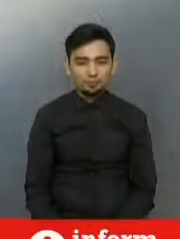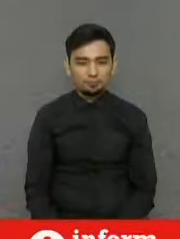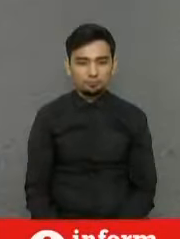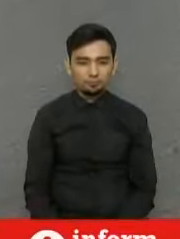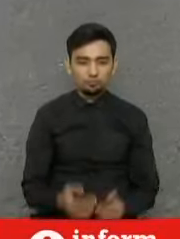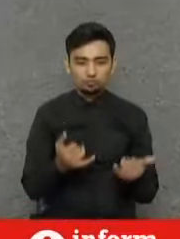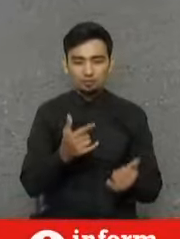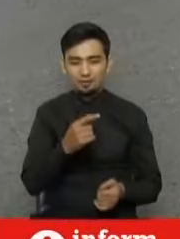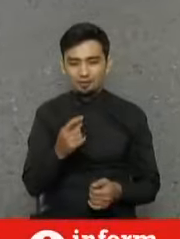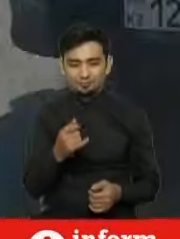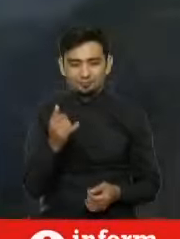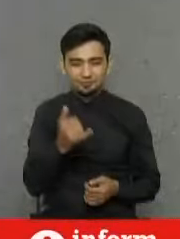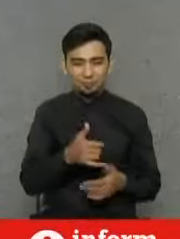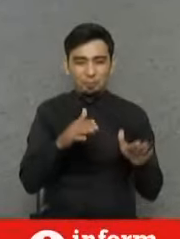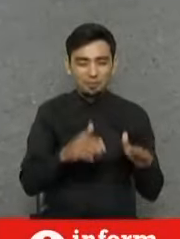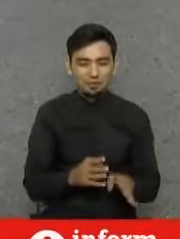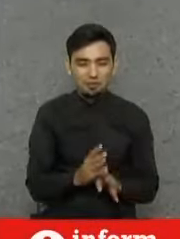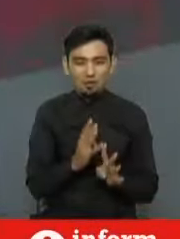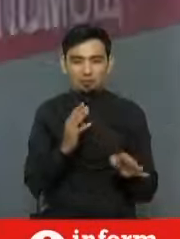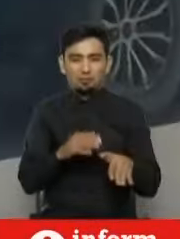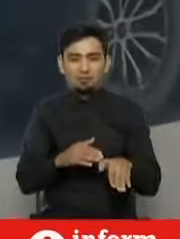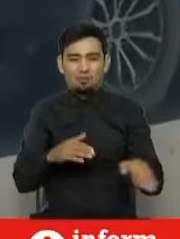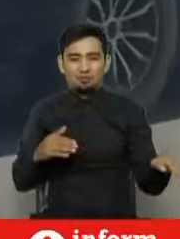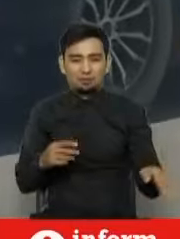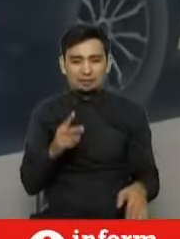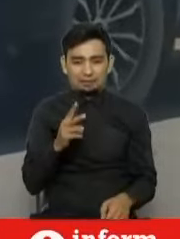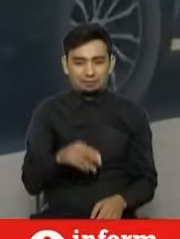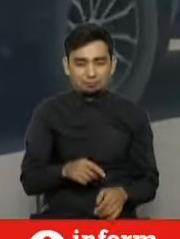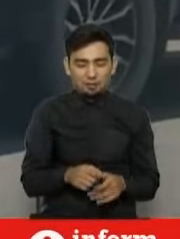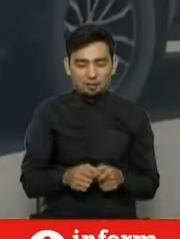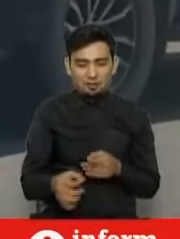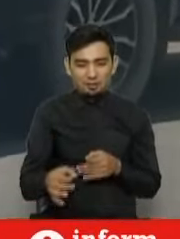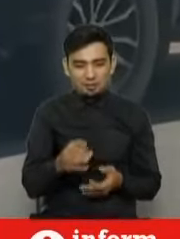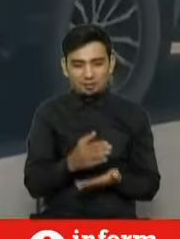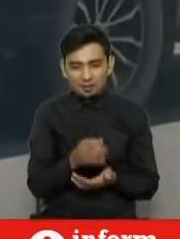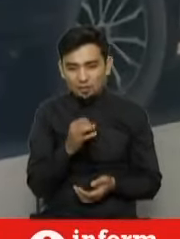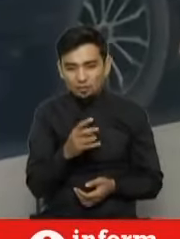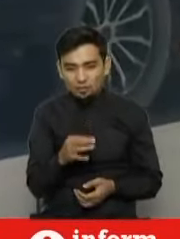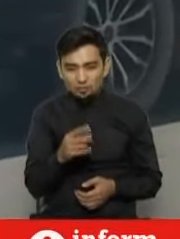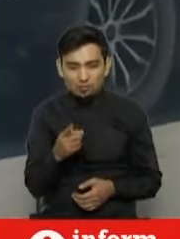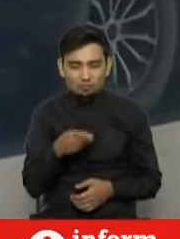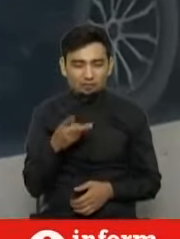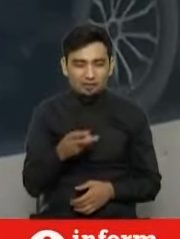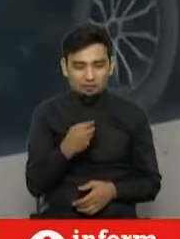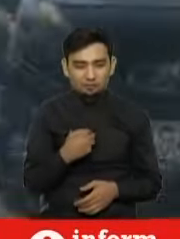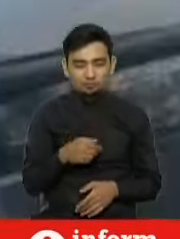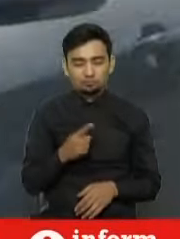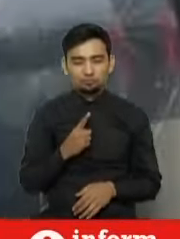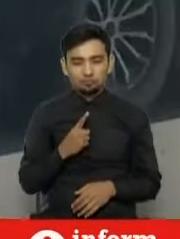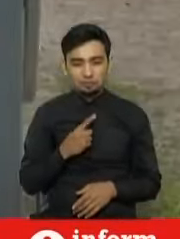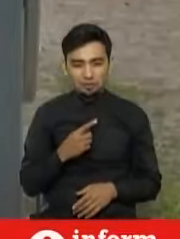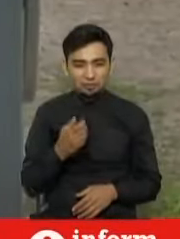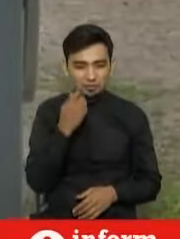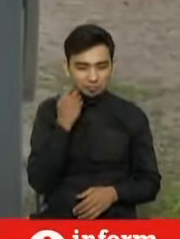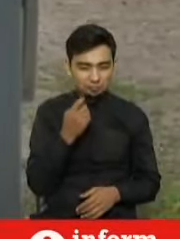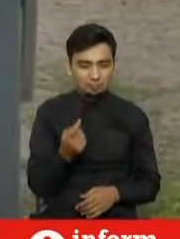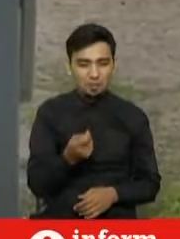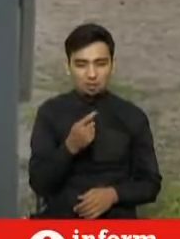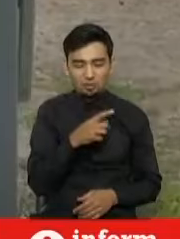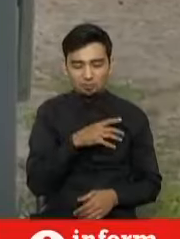Қазір газ құю бекеттерінің алдындағы кезек бірнеше шақырымға дейін созылған, алайда сағаттап бекет алдында тұрудың да пайдасы шамалы дейді